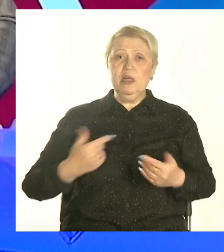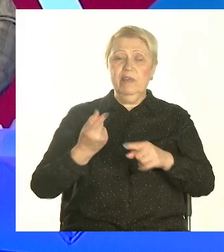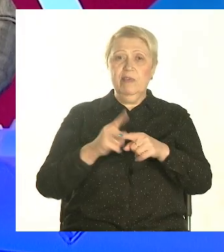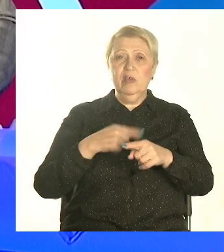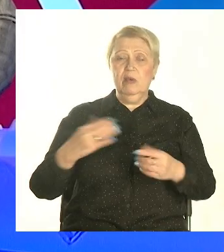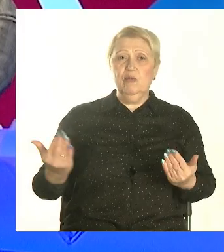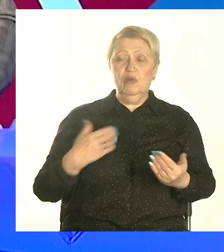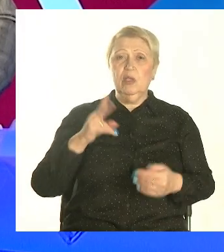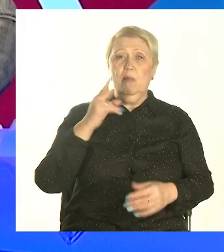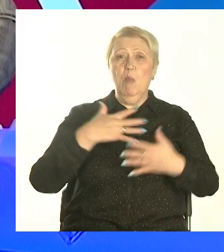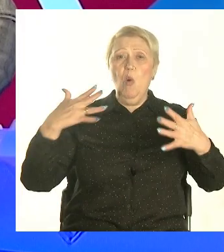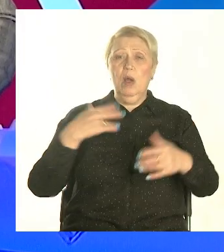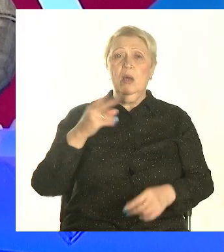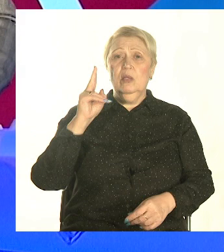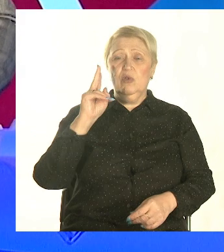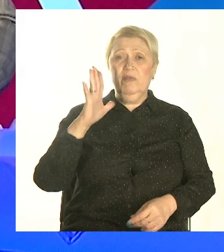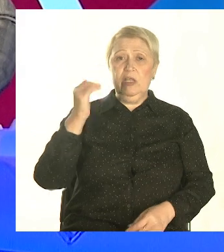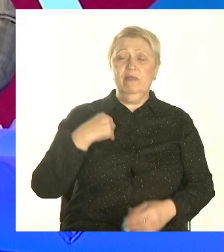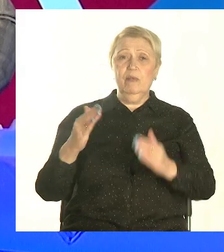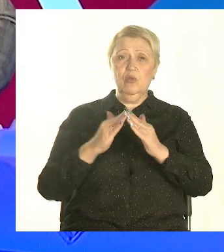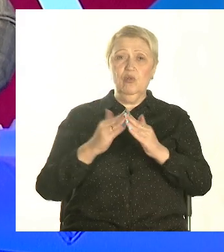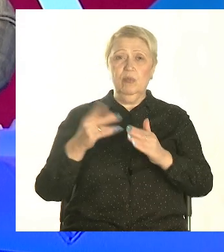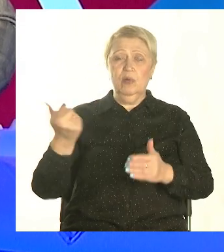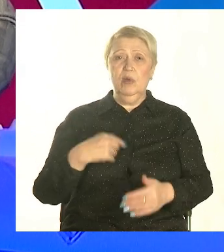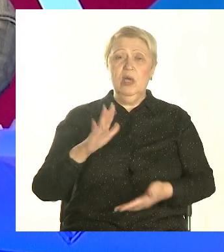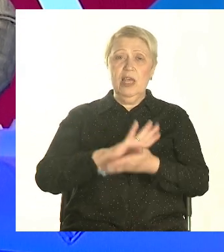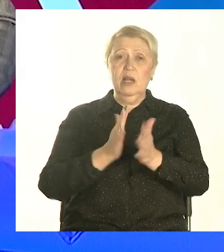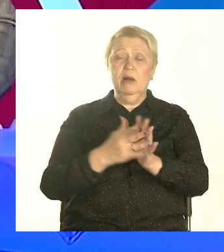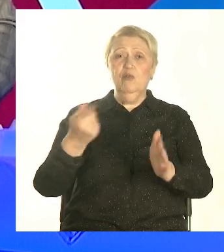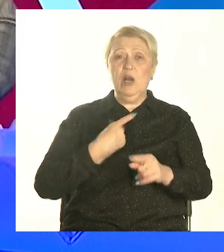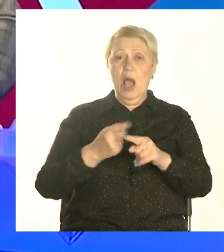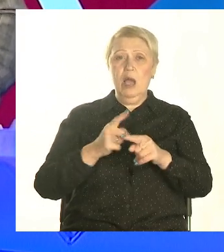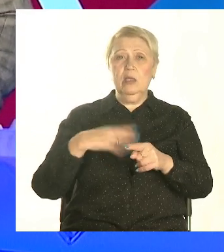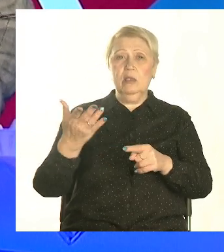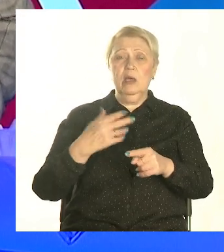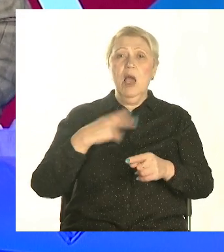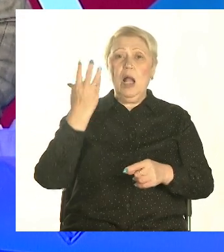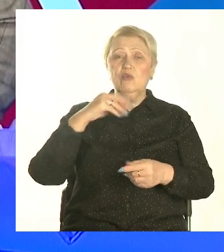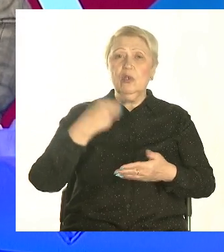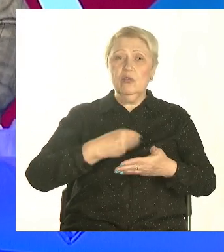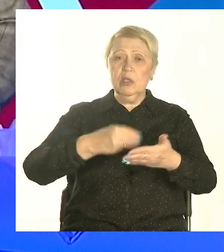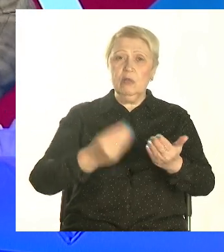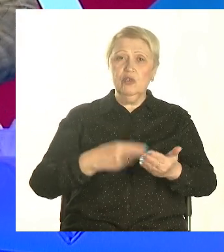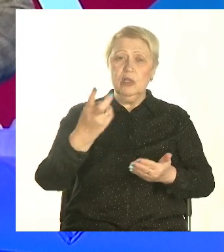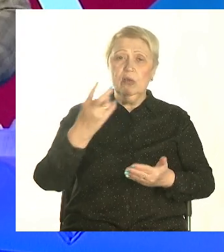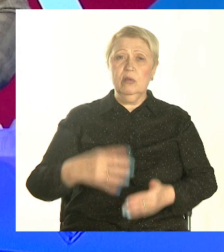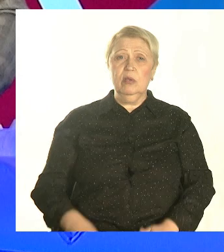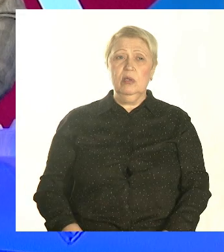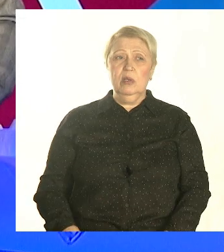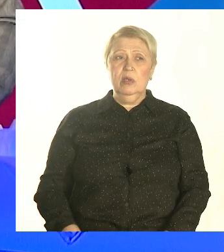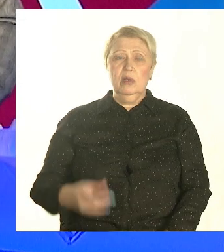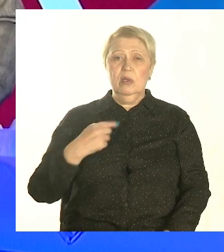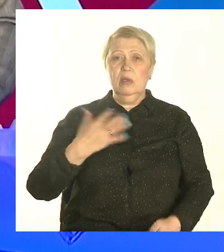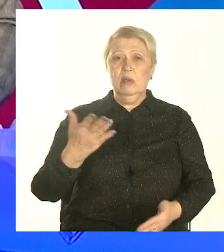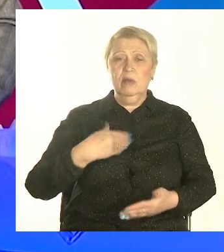в этом многоквартирном доме, и, соответственно, договор на утилизацию, который заключается именно с организацией, занимающейся именно утилизацией, а не под